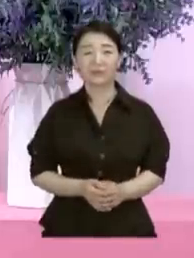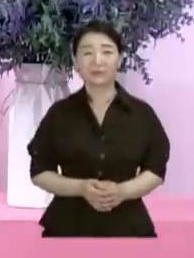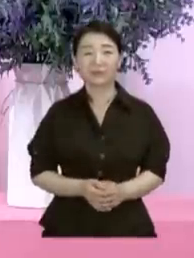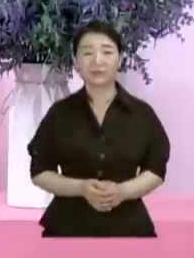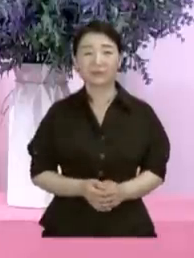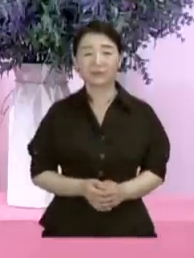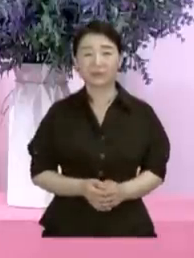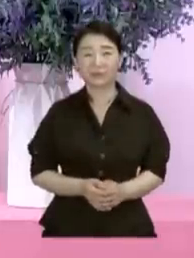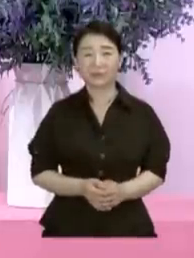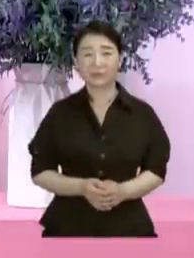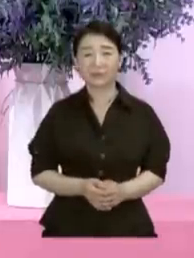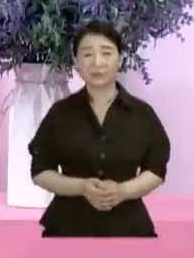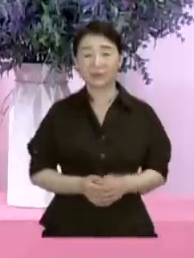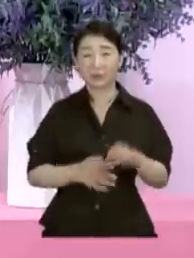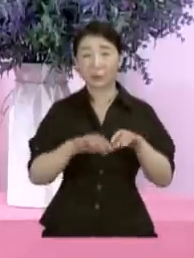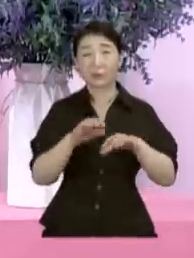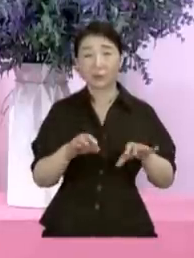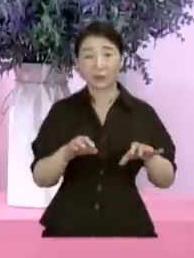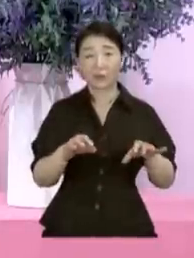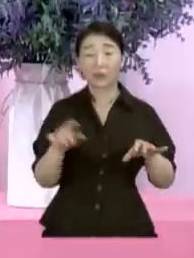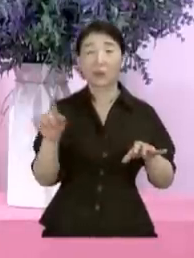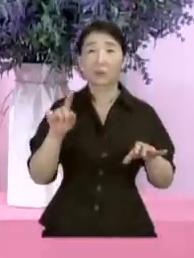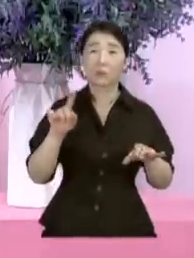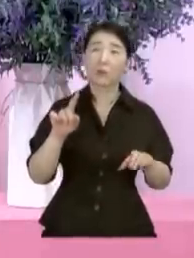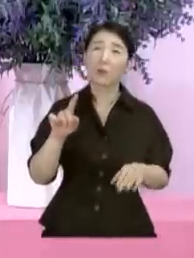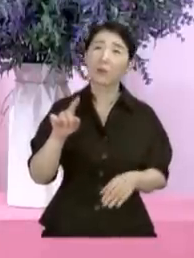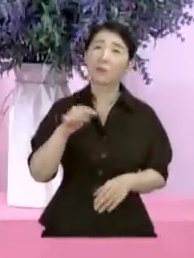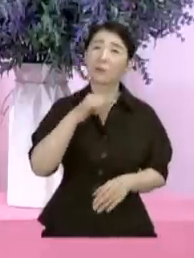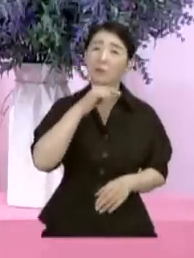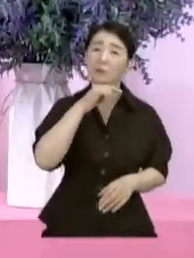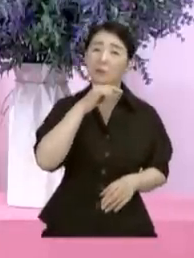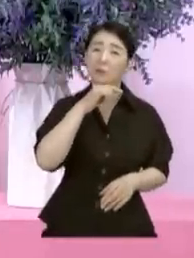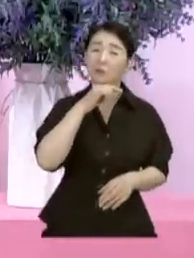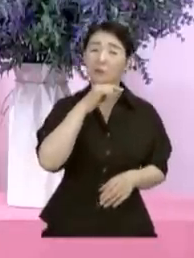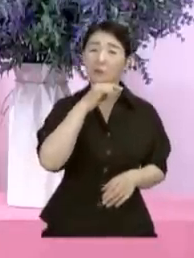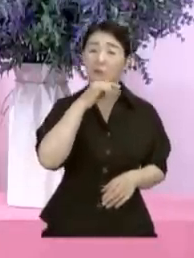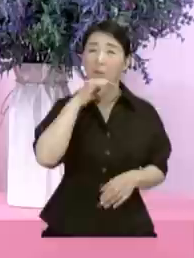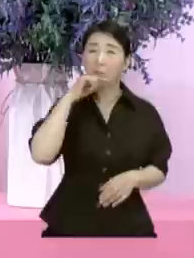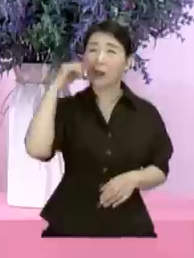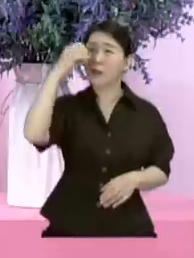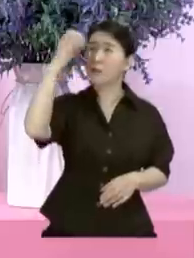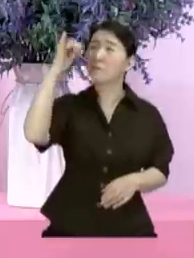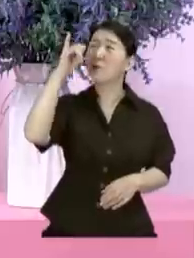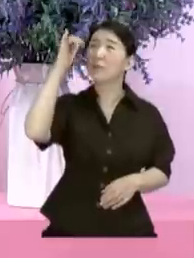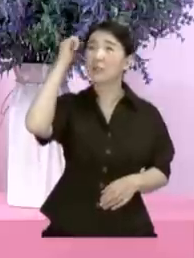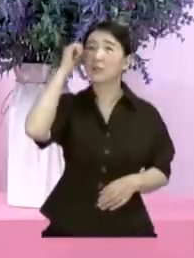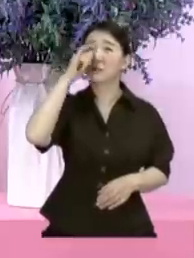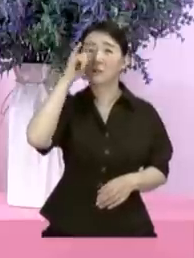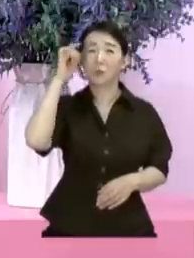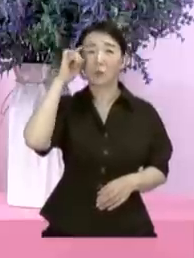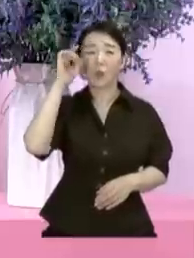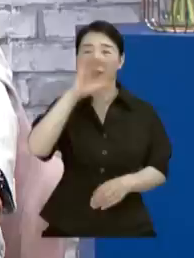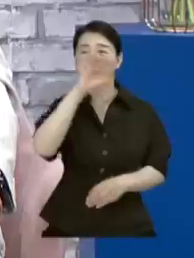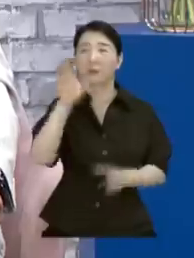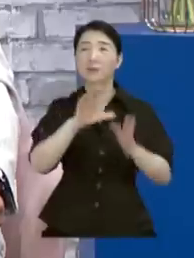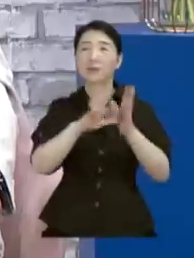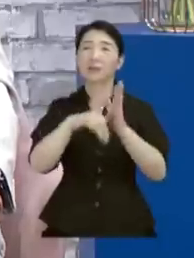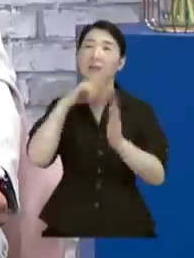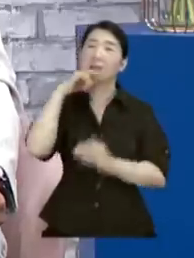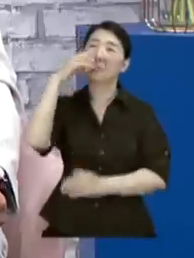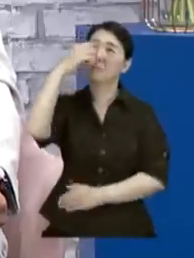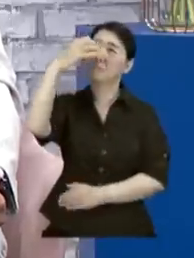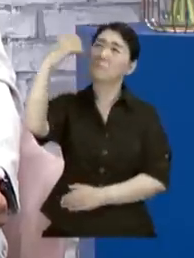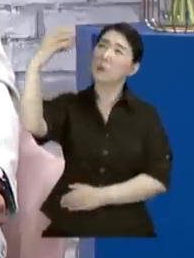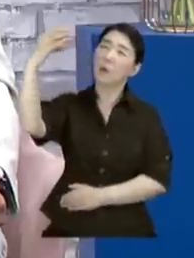동네 우리 살던 동네에 빨간 별이 기억나요. 별. 예. 그래서 그 아마 성탄의 별을 그 교회에다 달아놓은 것 같아요. 예.